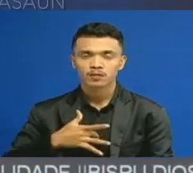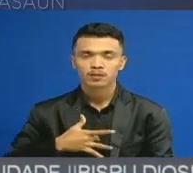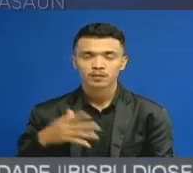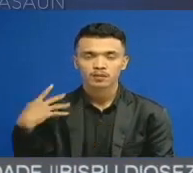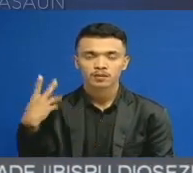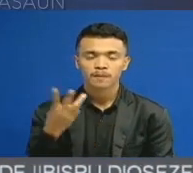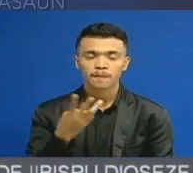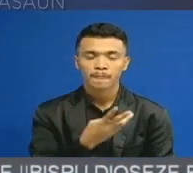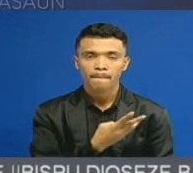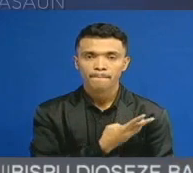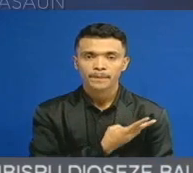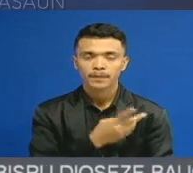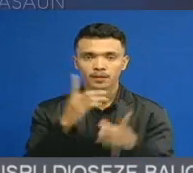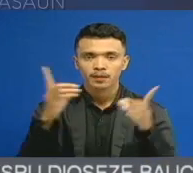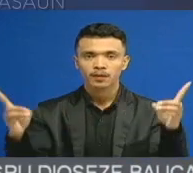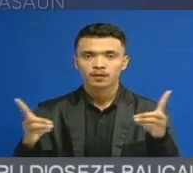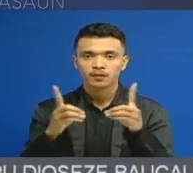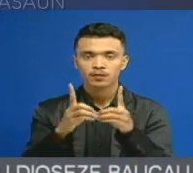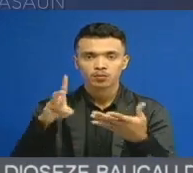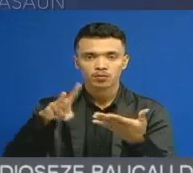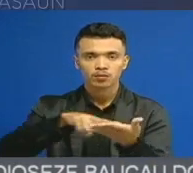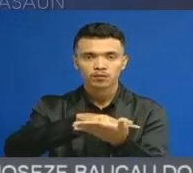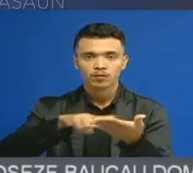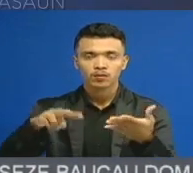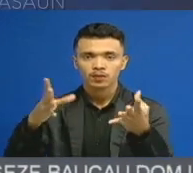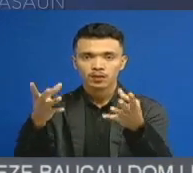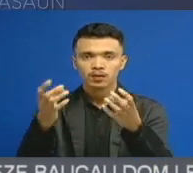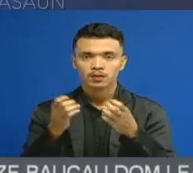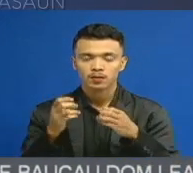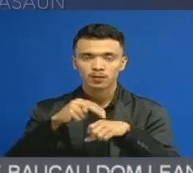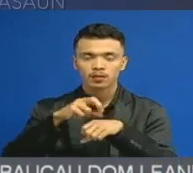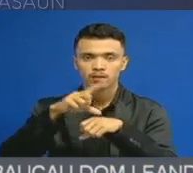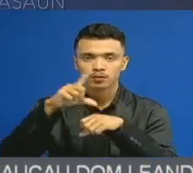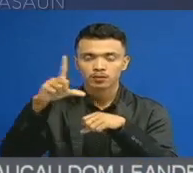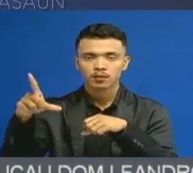ita contra ninia viola ninia interesse nacional não é então mas